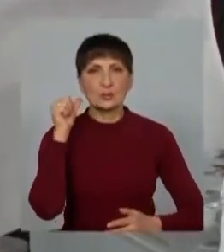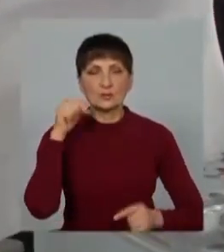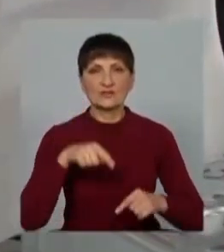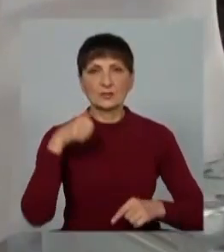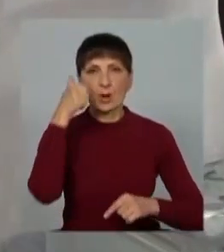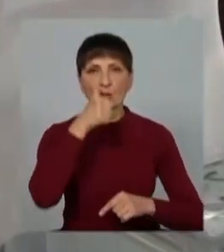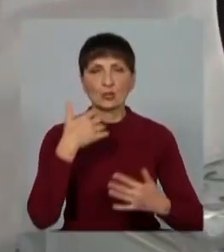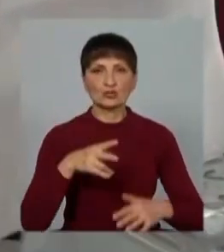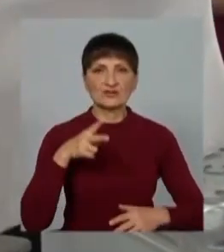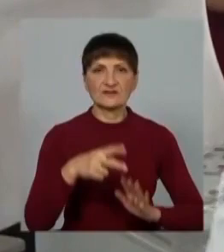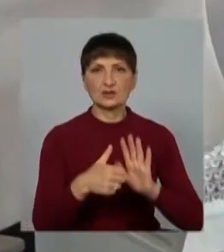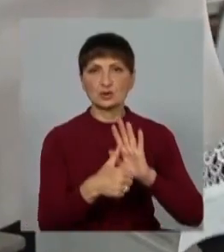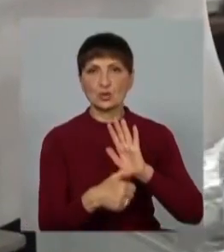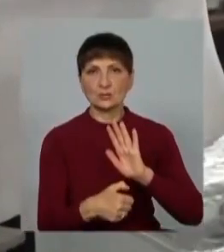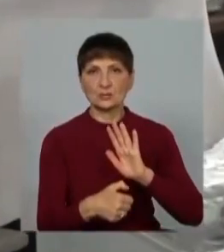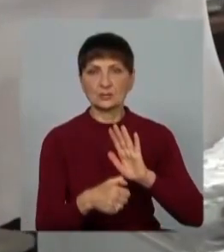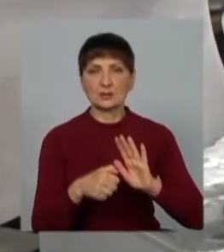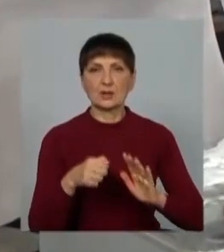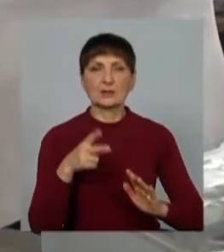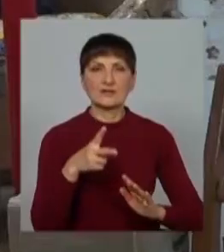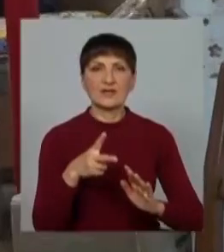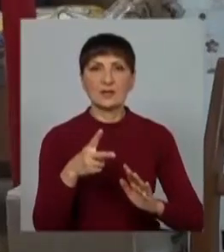2500. В этом году